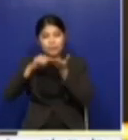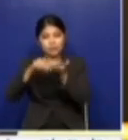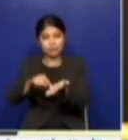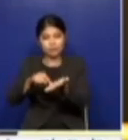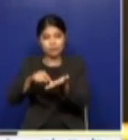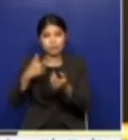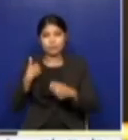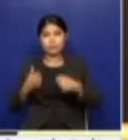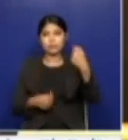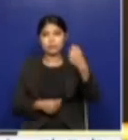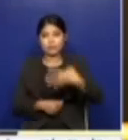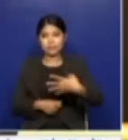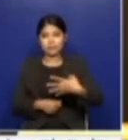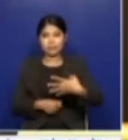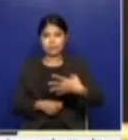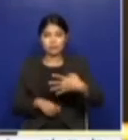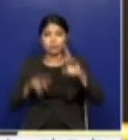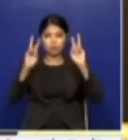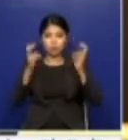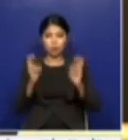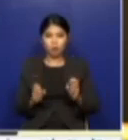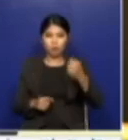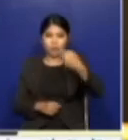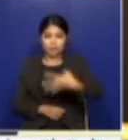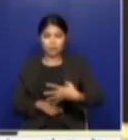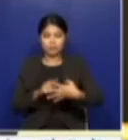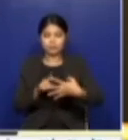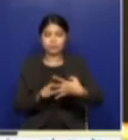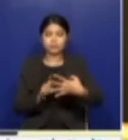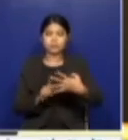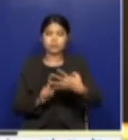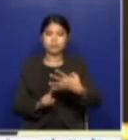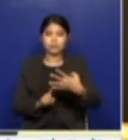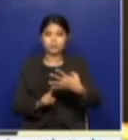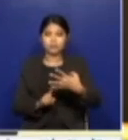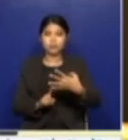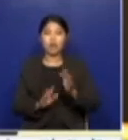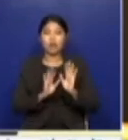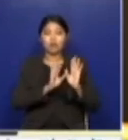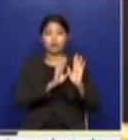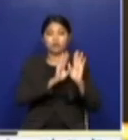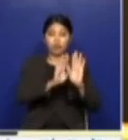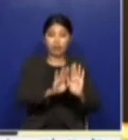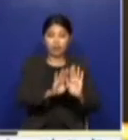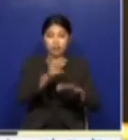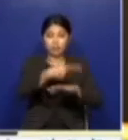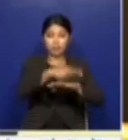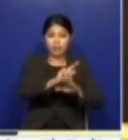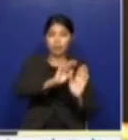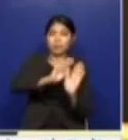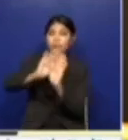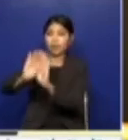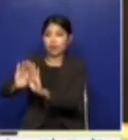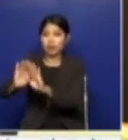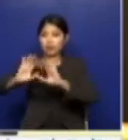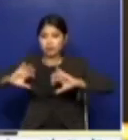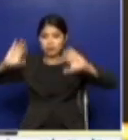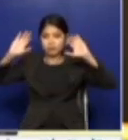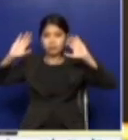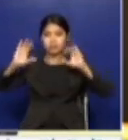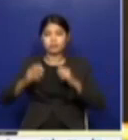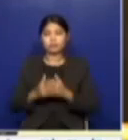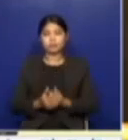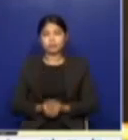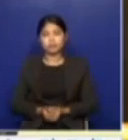จำนวน4ประเด็นเพื่อเรียนท่านประธานผ่านไปยังรัฐบาลดังนี้ประเด็น